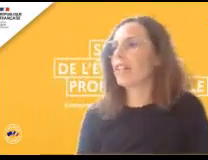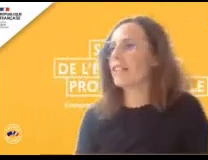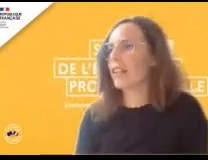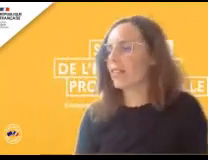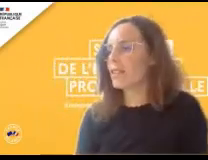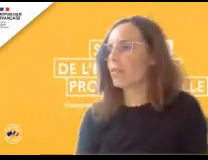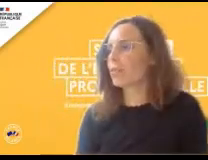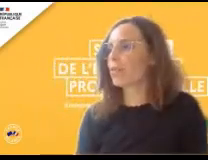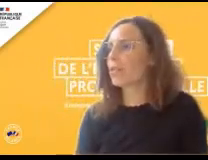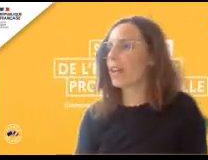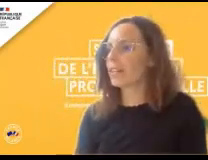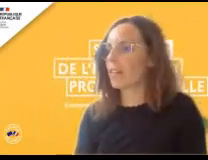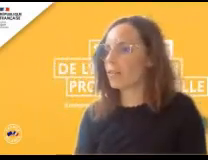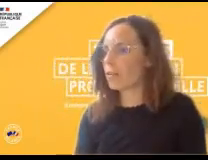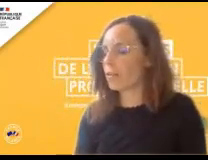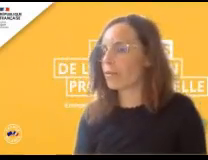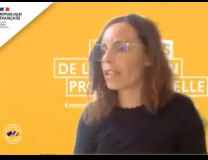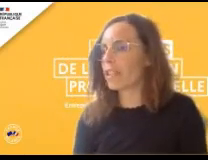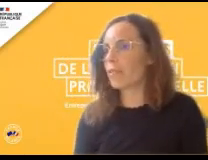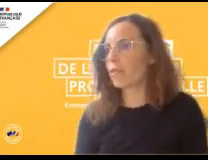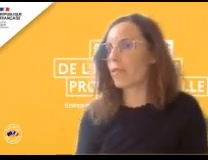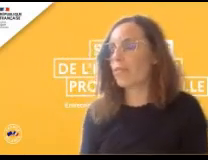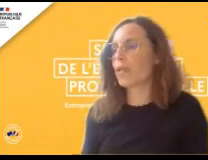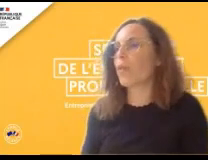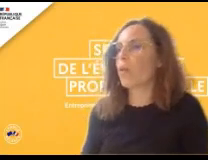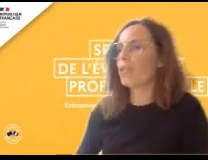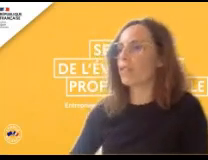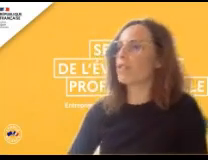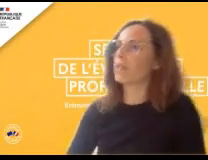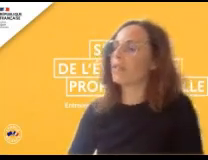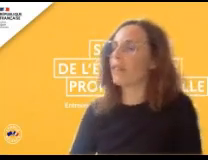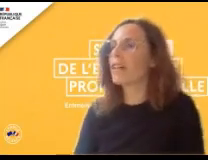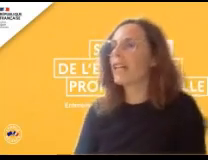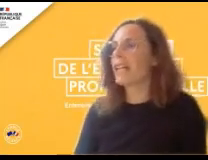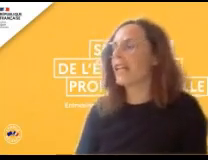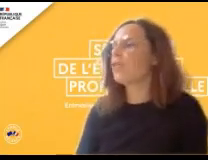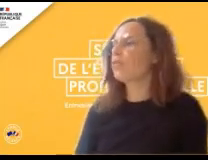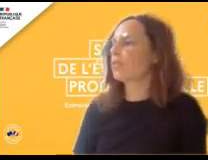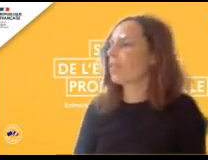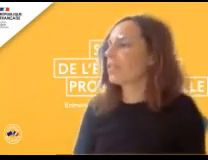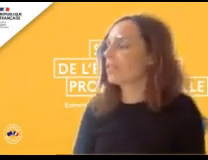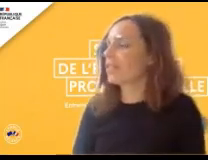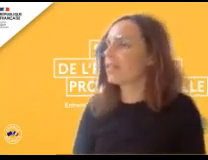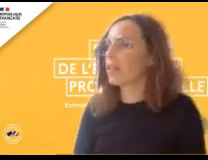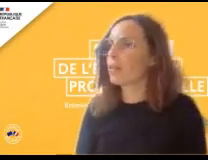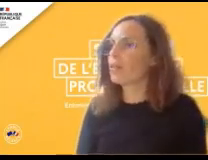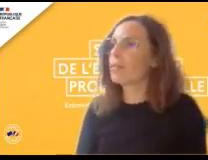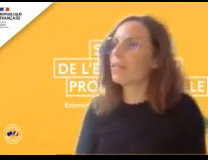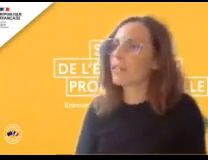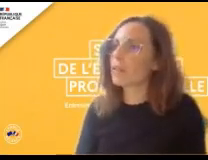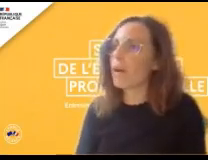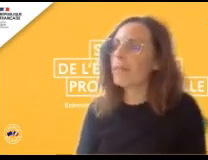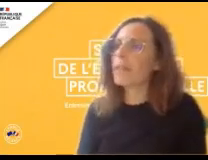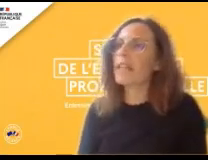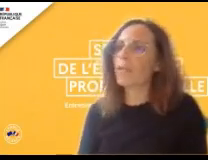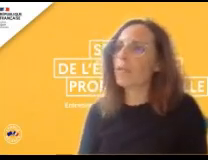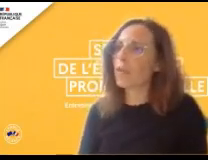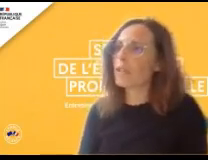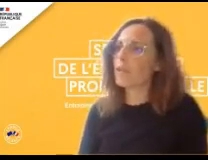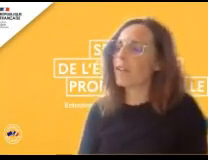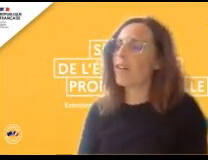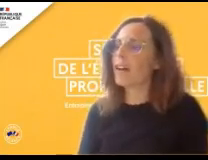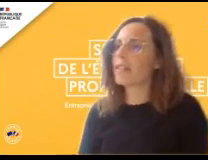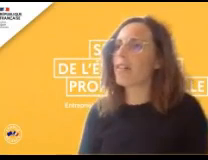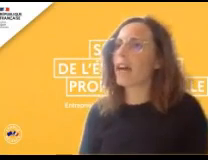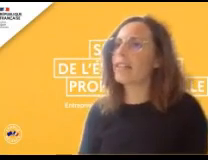pour délivrer le service pour une durée de 4 ans. Donc, on le délivre depuis le 1er janvier 2020 et jusqu'au 31 décembre 2023. Donc,